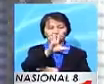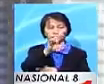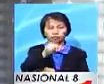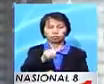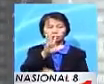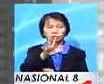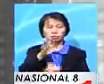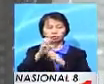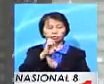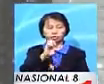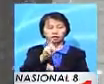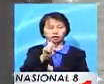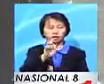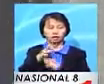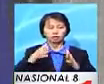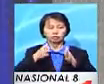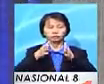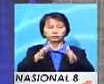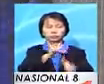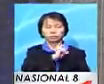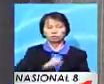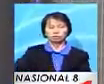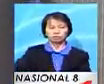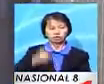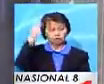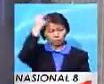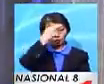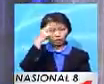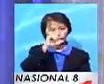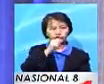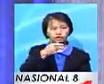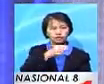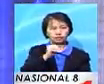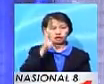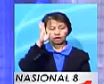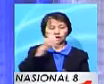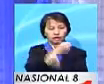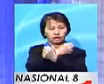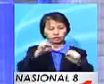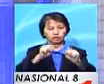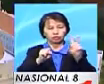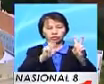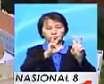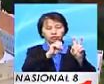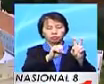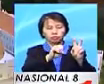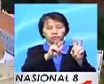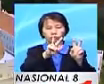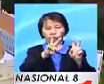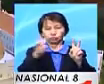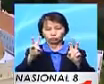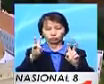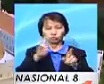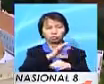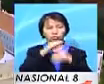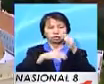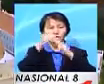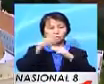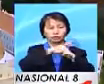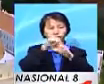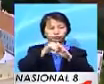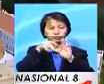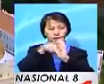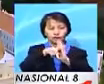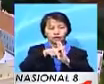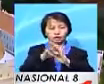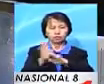75.5 ekar di Jalan Sultan Haji Ahmad Shah. Dijangka siap sepenuhnya menjelang 2027, pembangunan ini meliputi pusat pameran